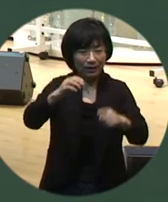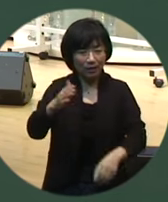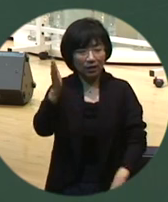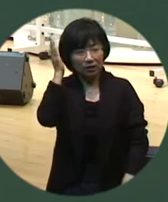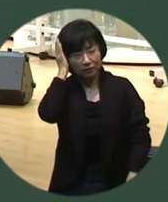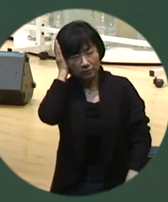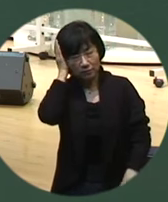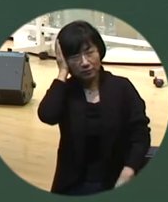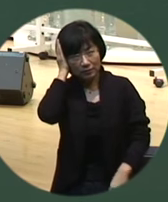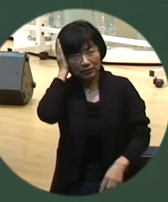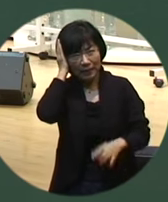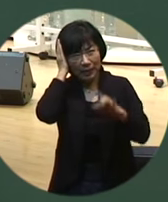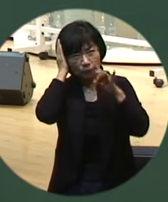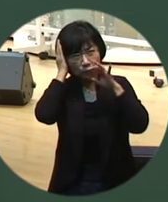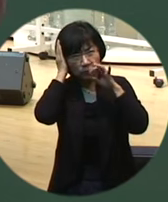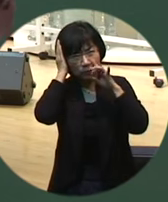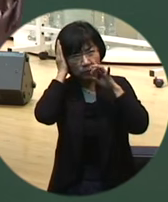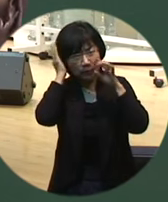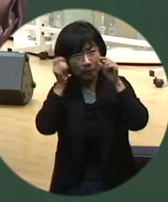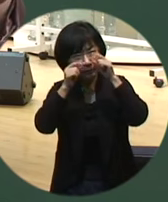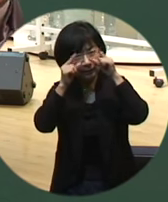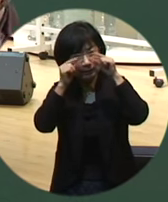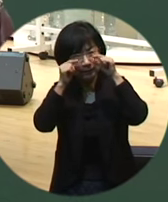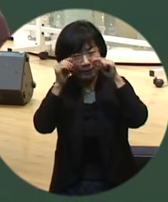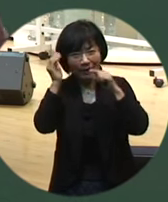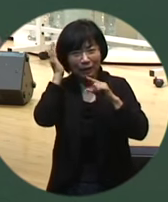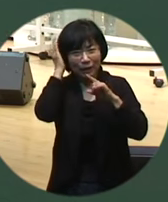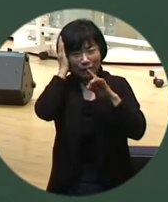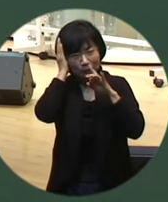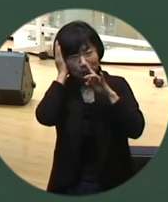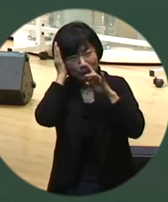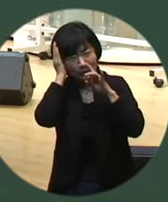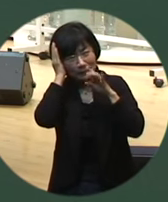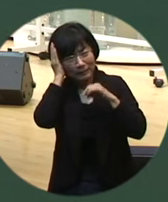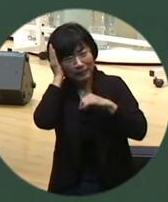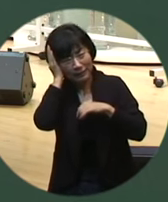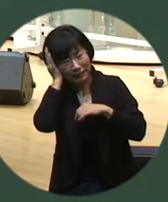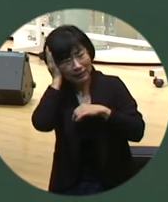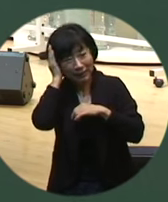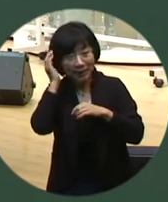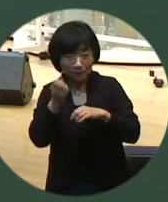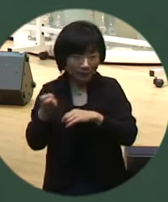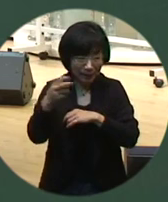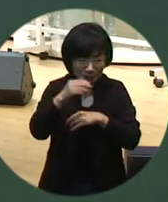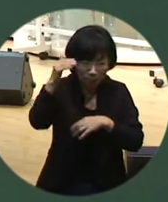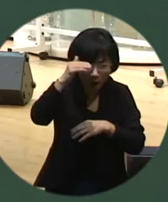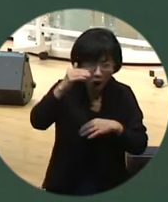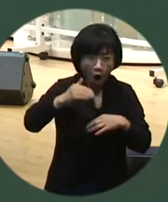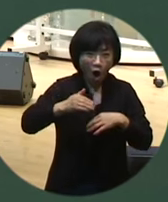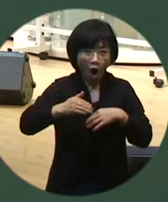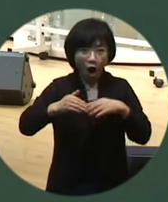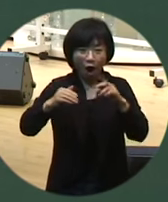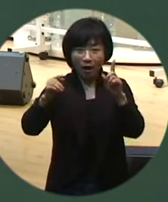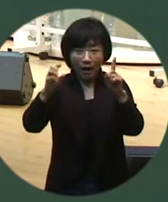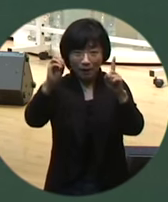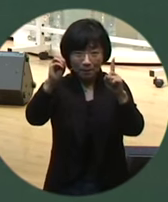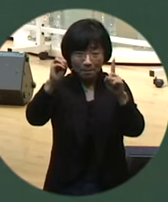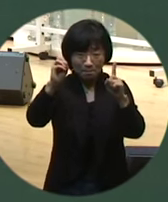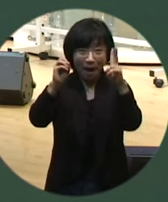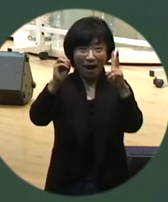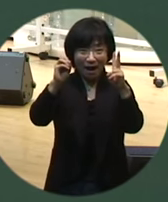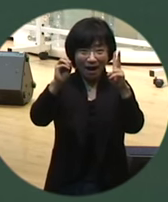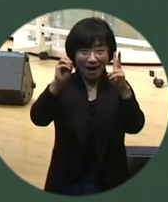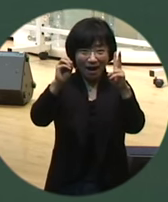in bed, I was so curious as to the result. 나가봤더니 후반전인데 2대 0으로 이기고 있더라고요. And so I went out and I checked the score. It